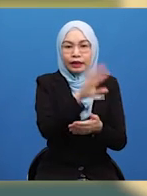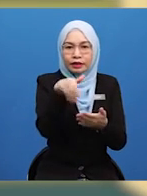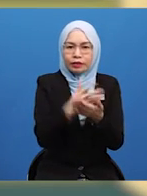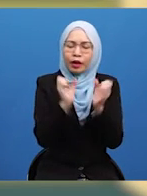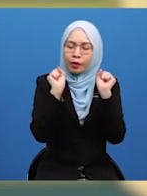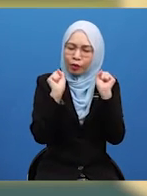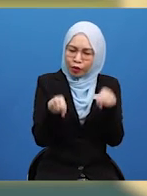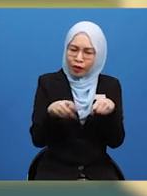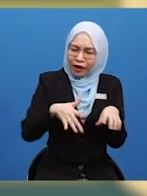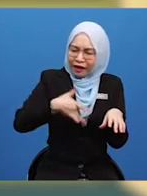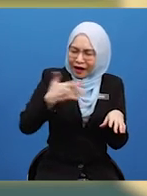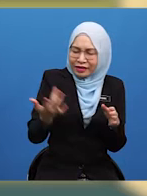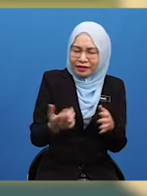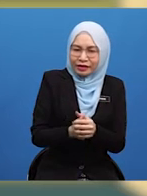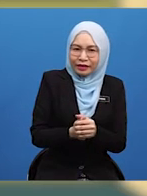boleh menikmati